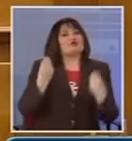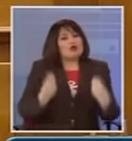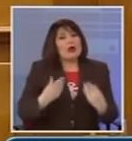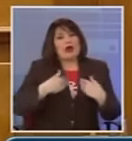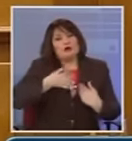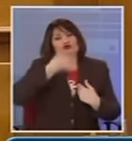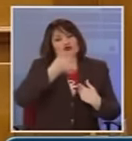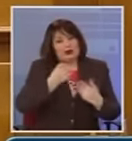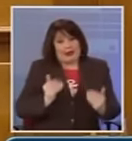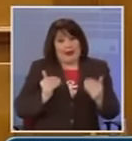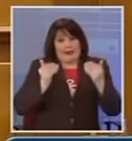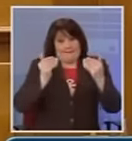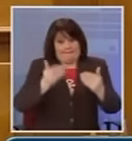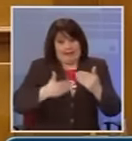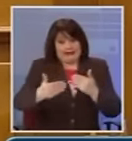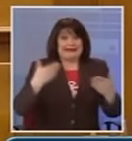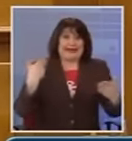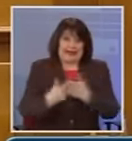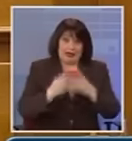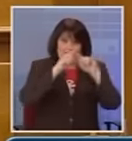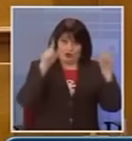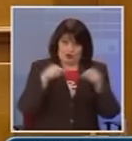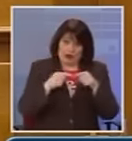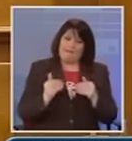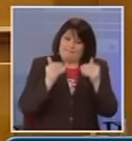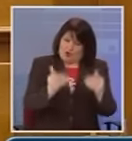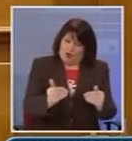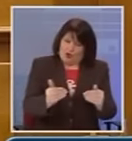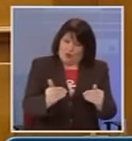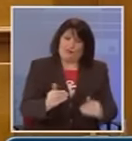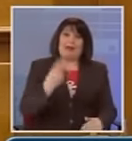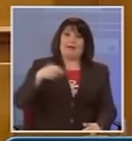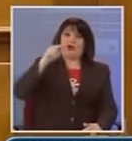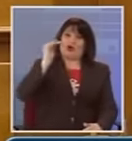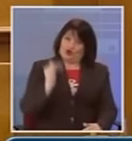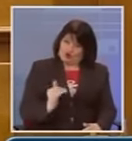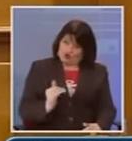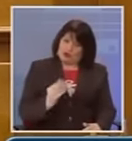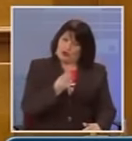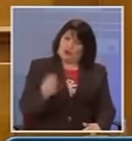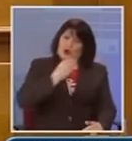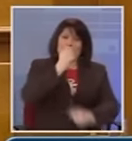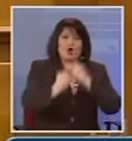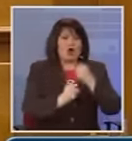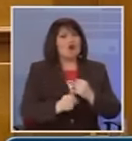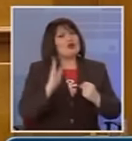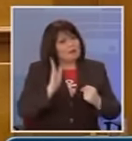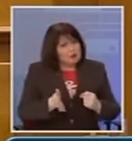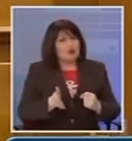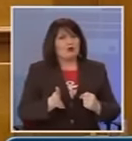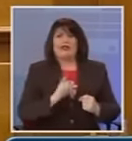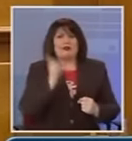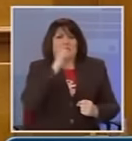Δίνει χρονική επέκταση στις λήξεις, αλλά όχι για πάντα. Δίνει πιο χαμηλά επιτόκια για περισσότερα χρόνια και είναι εφικτό, δεν είναι